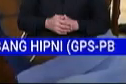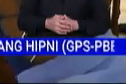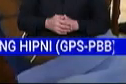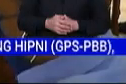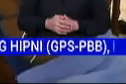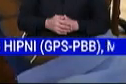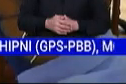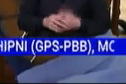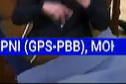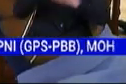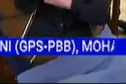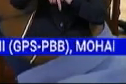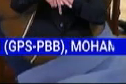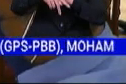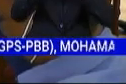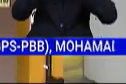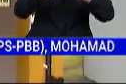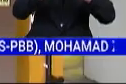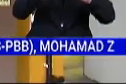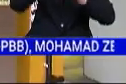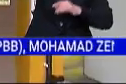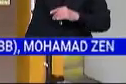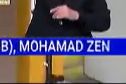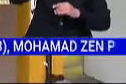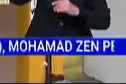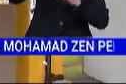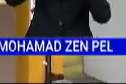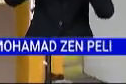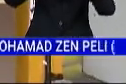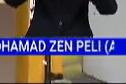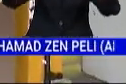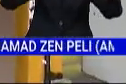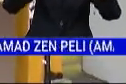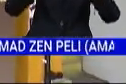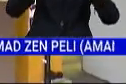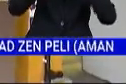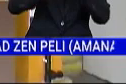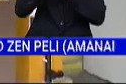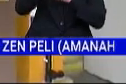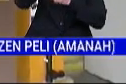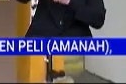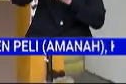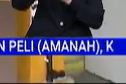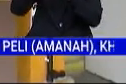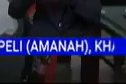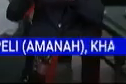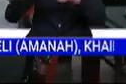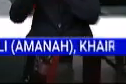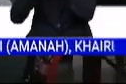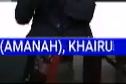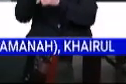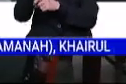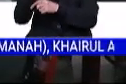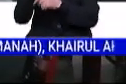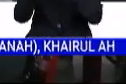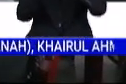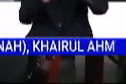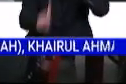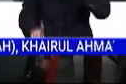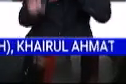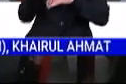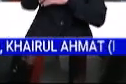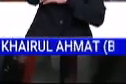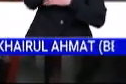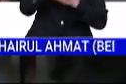Hai sementara itu program di decu Huracan dilaksanakan tahun depan khusus untuk murid tahun satu yang kecici